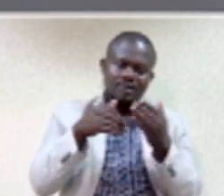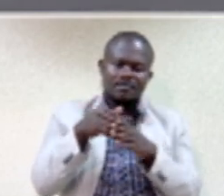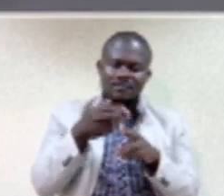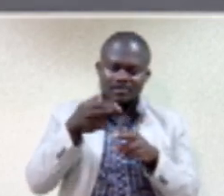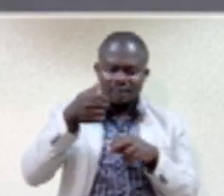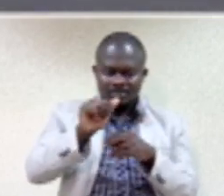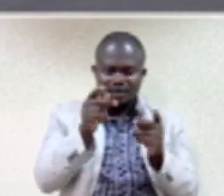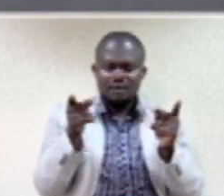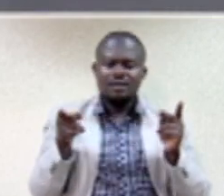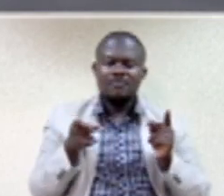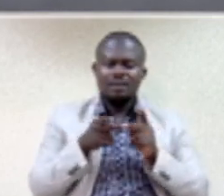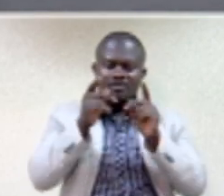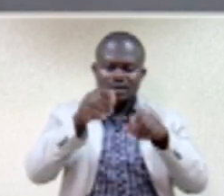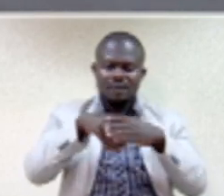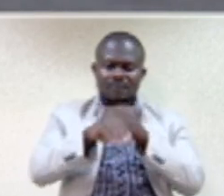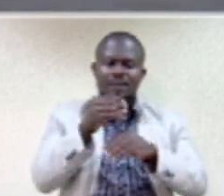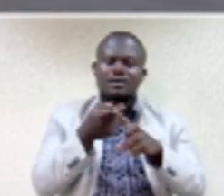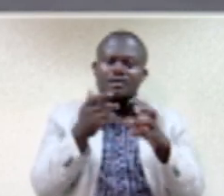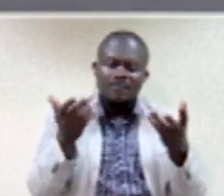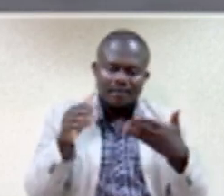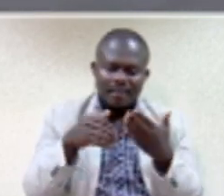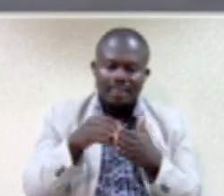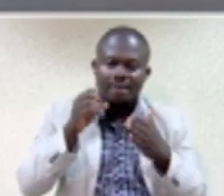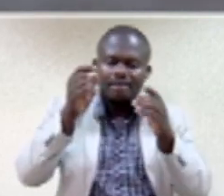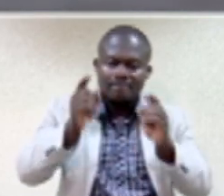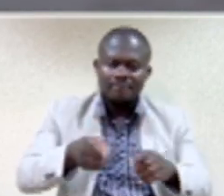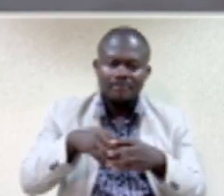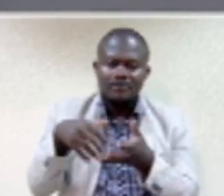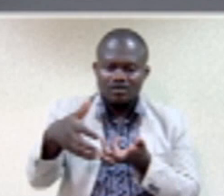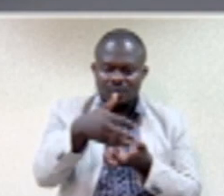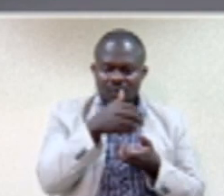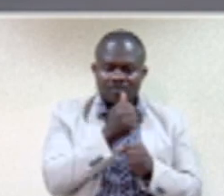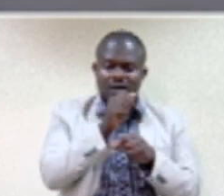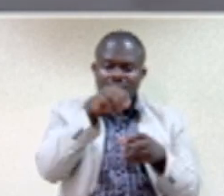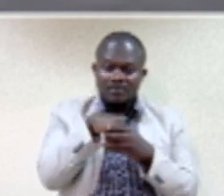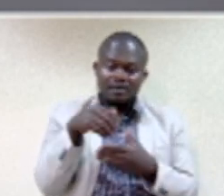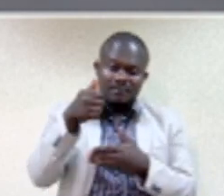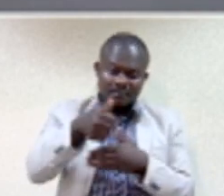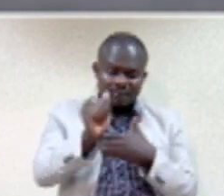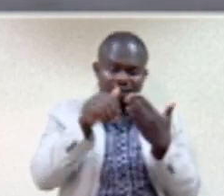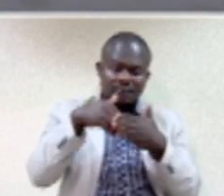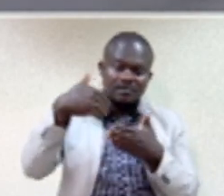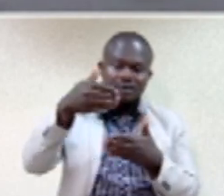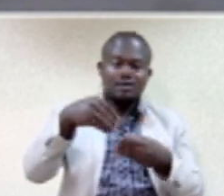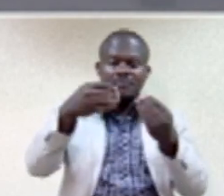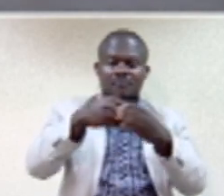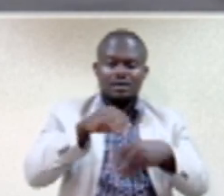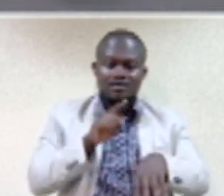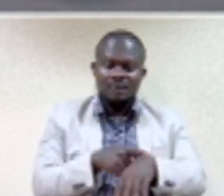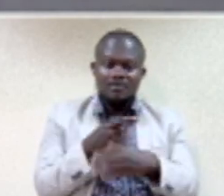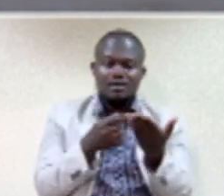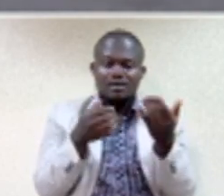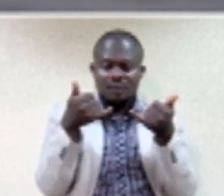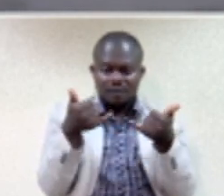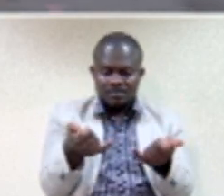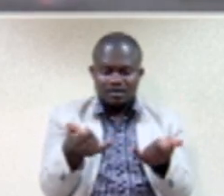za telefone naho abaza mu isoko bavuye ndavuga ko baje guhaha hanyuma ku barikoreramo bo bagenda bahantu mwanya